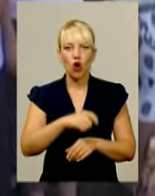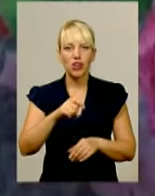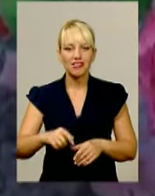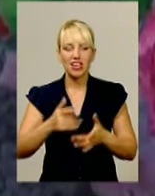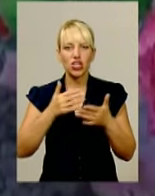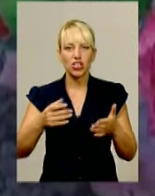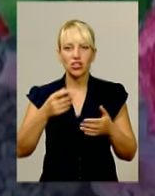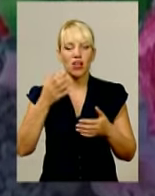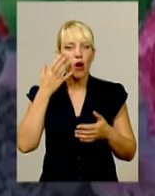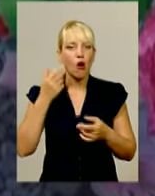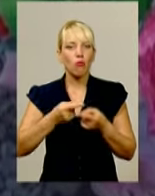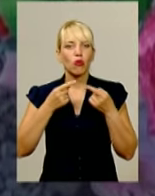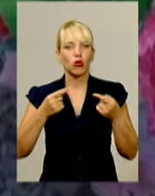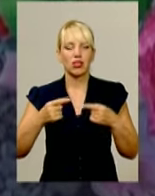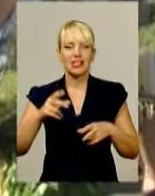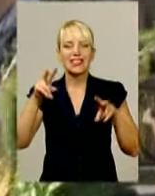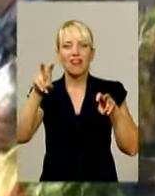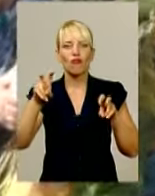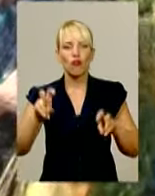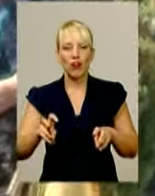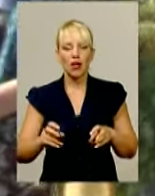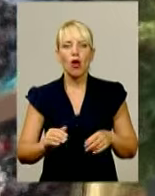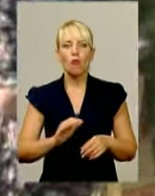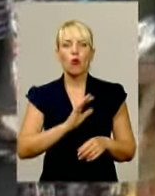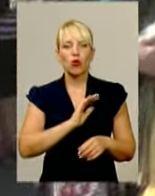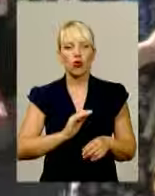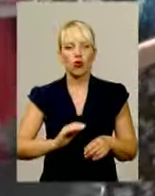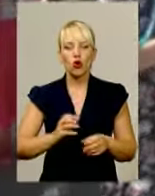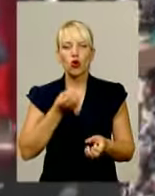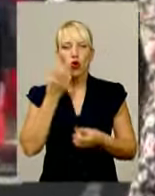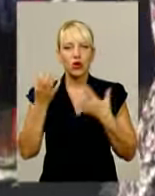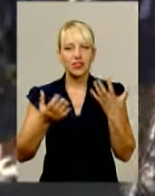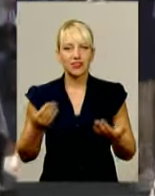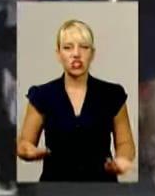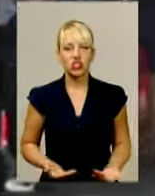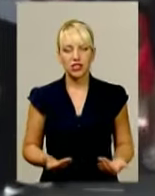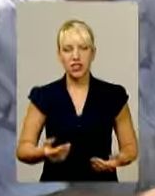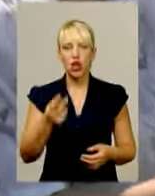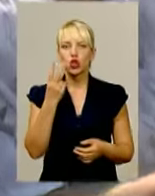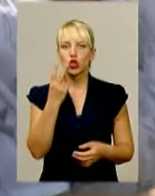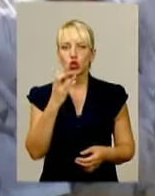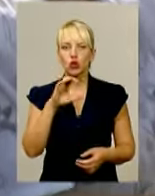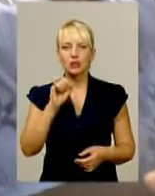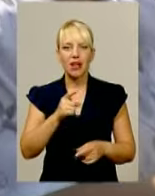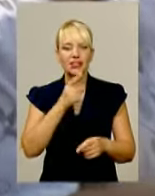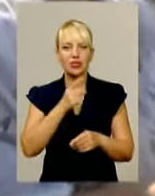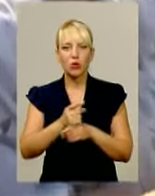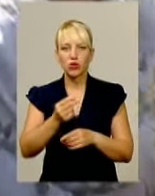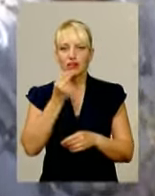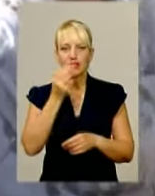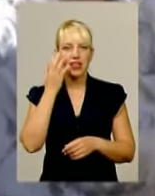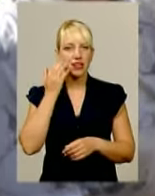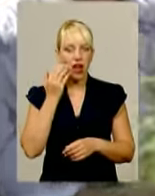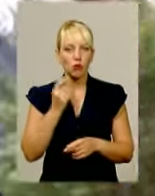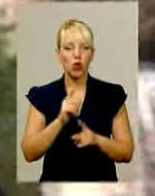символізувало розквіт і плодючість життя. До другого Спаса заборонялося їсти яблука. Особливо не рекомендувалося